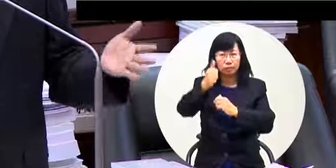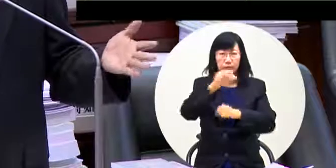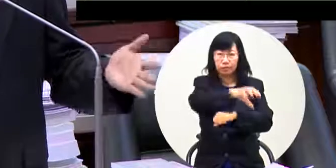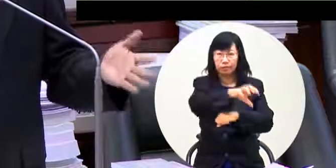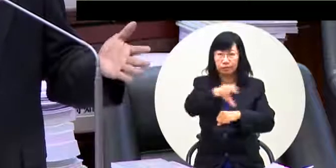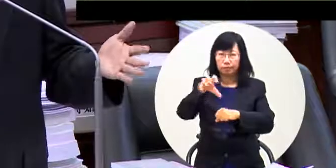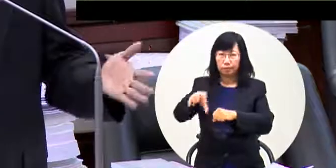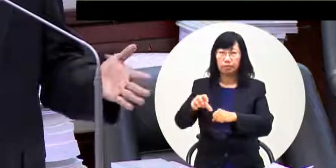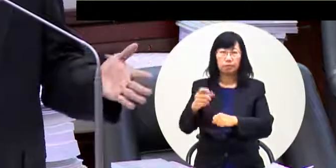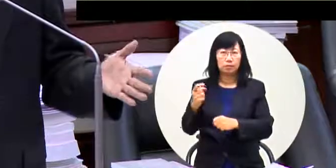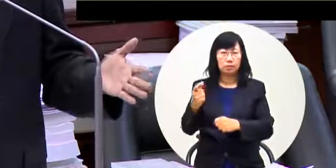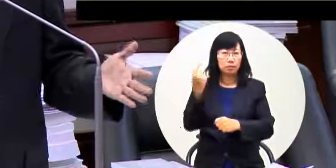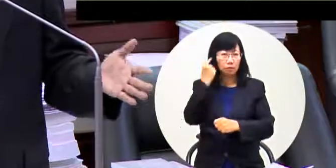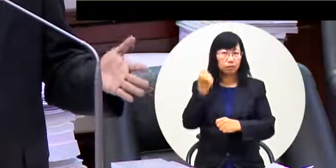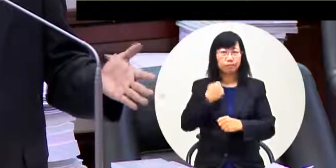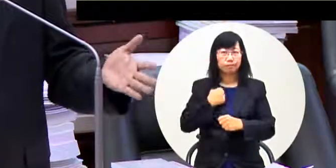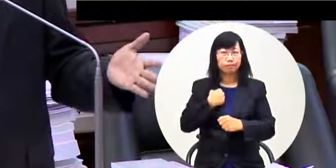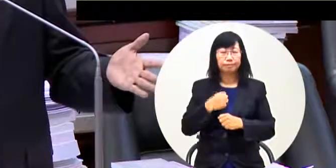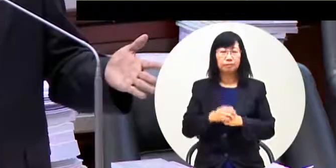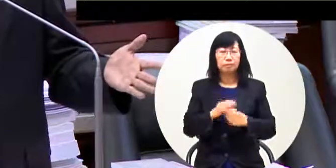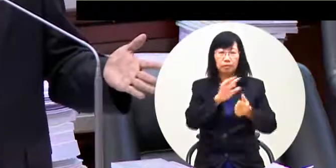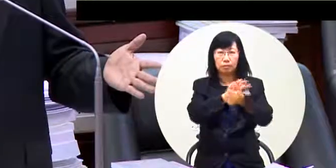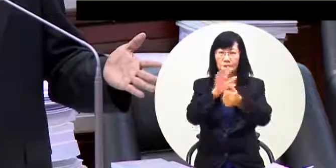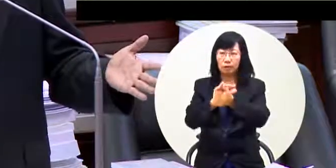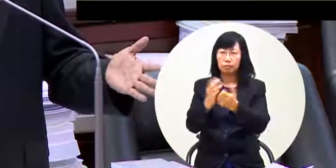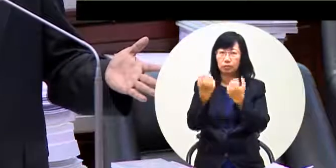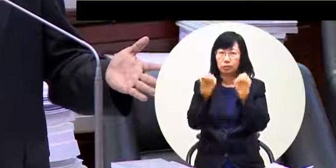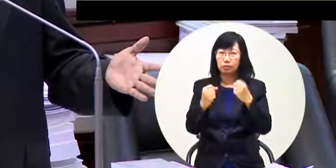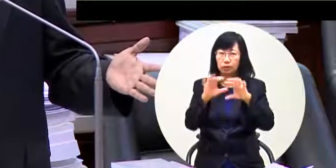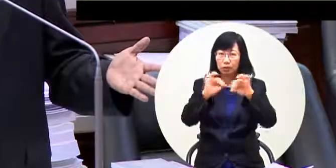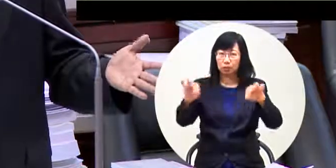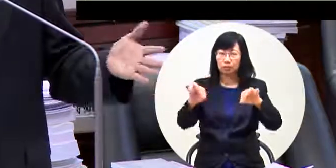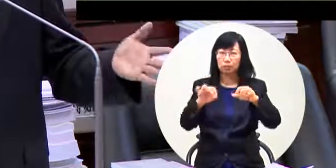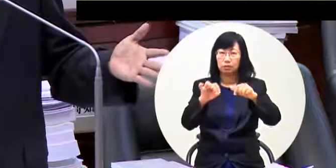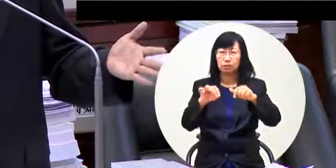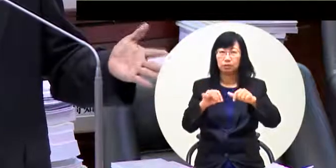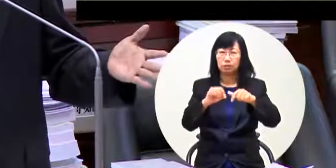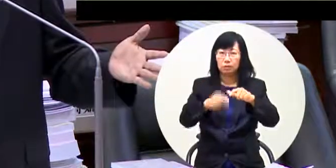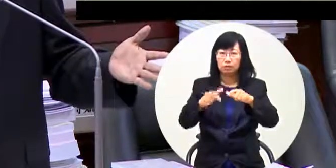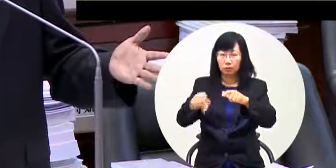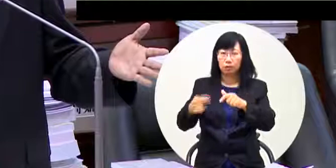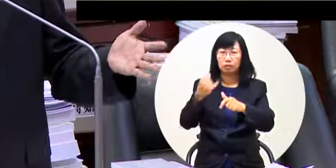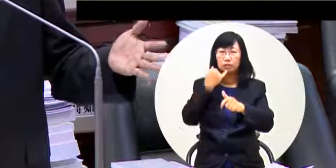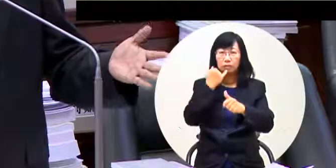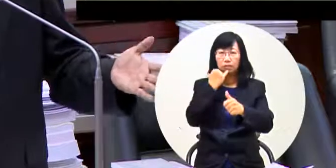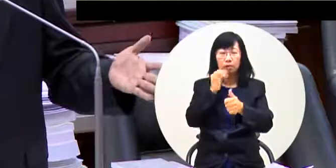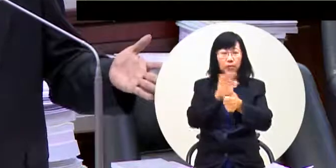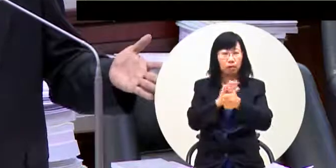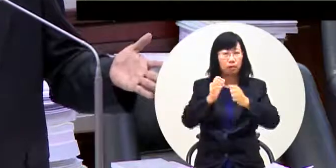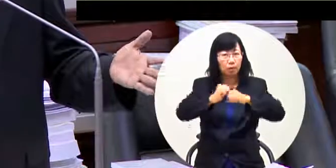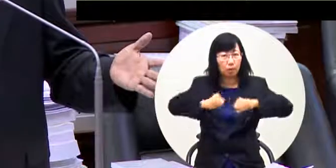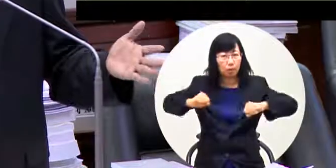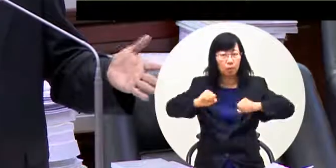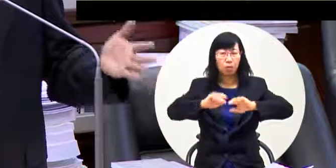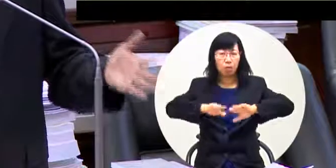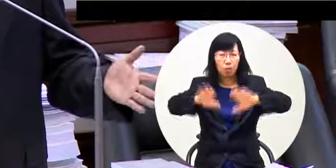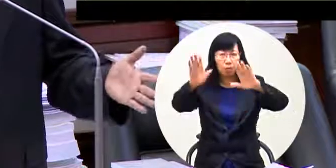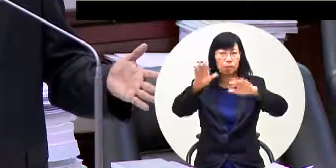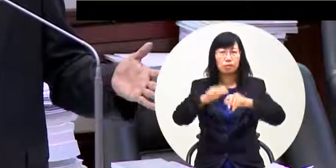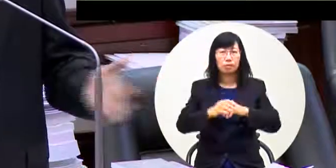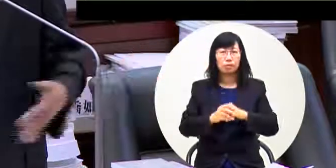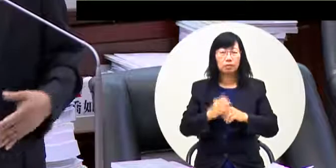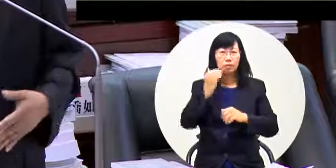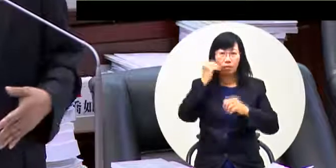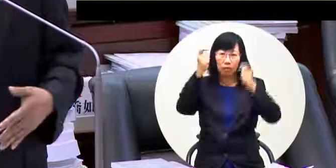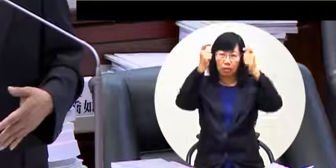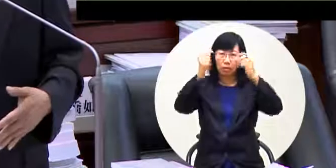协助在地企业永续经营去拓展。如果如果高雄市短期内我们没办法吸